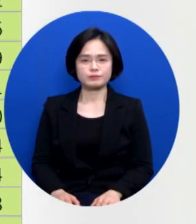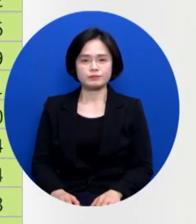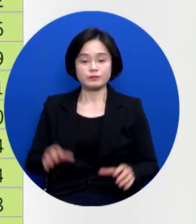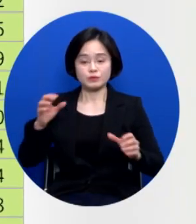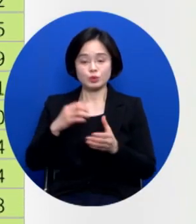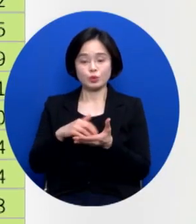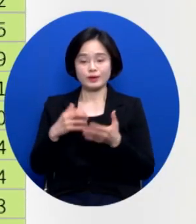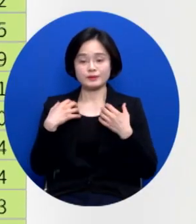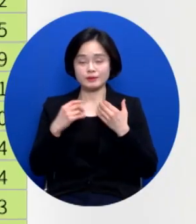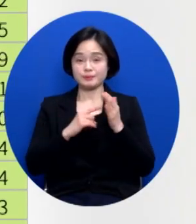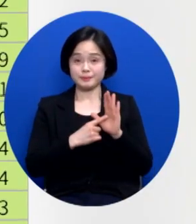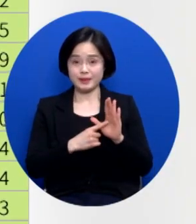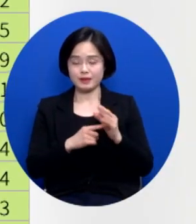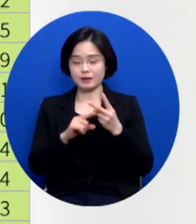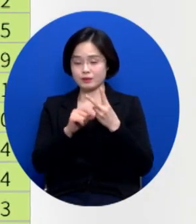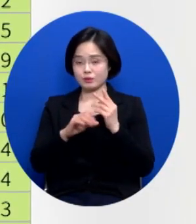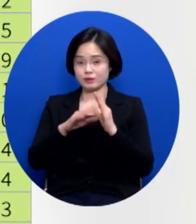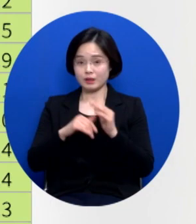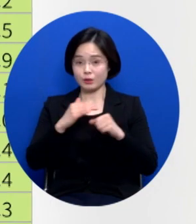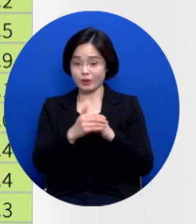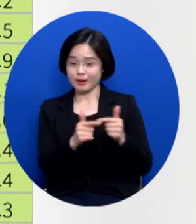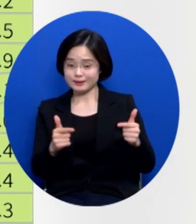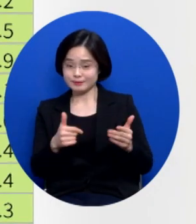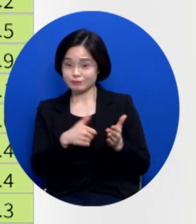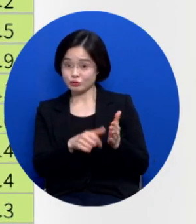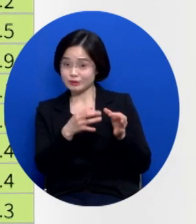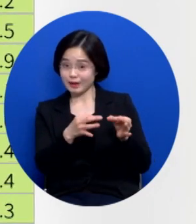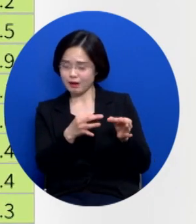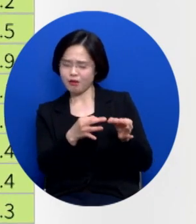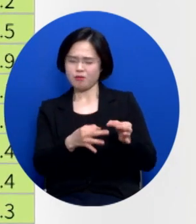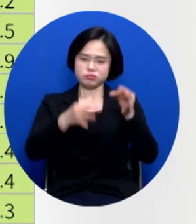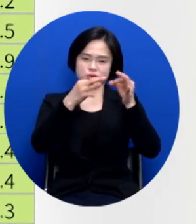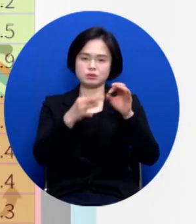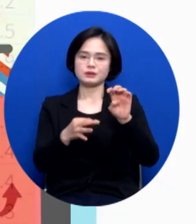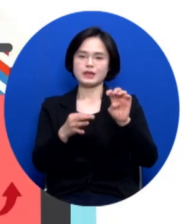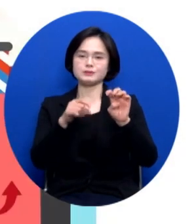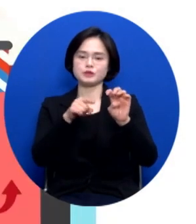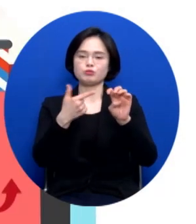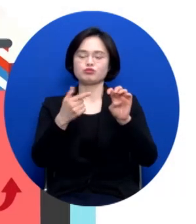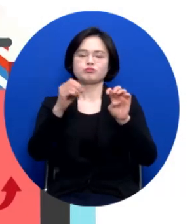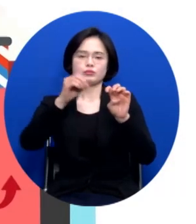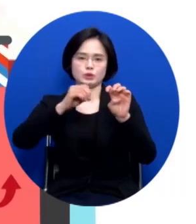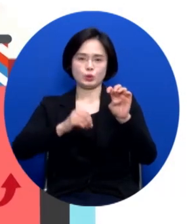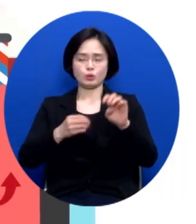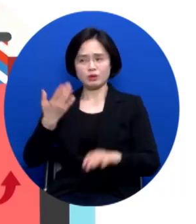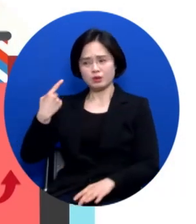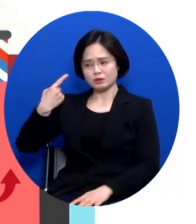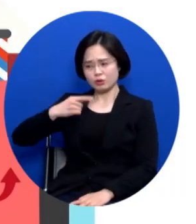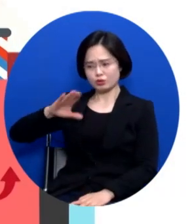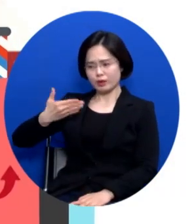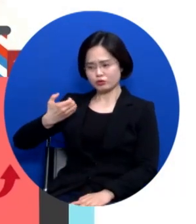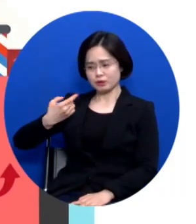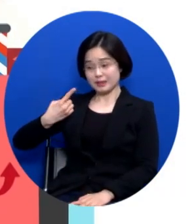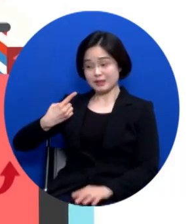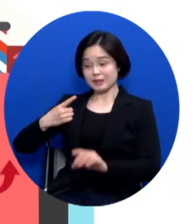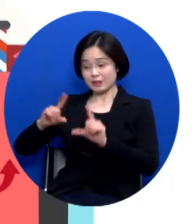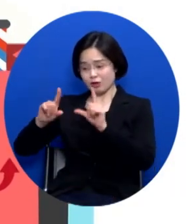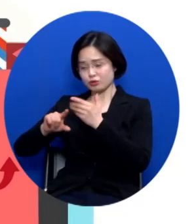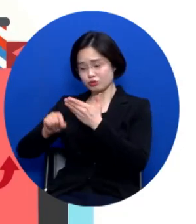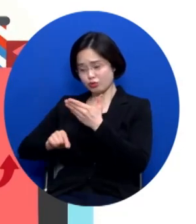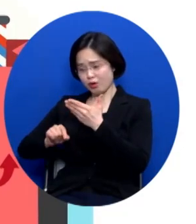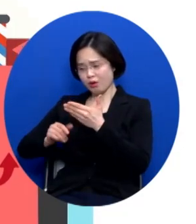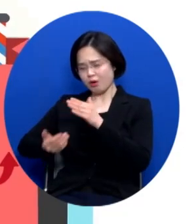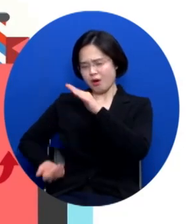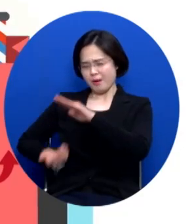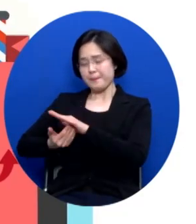통계청에 따르면 지난달 과실 물가 상승률은 40.6%로 1991년 9월 이후 32년 5개월